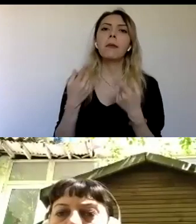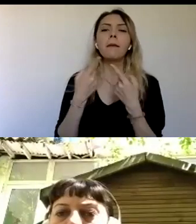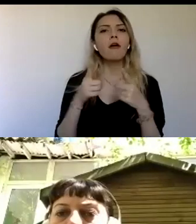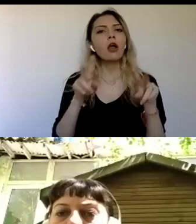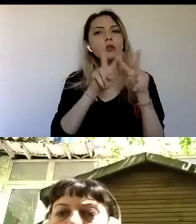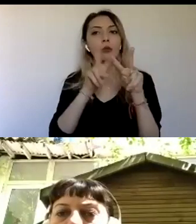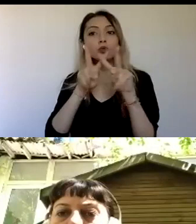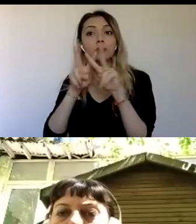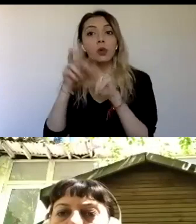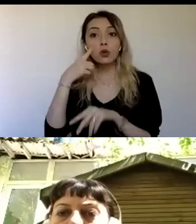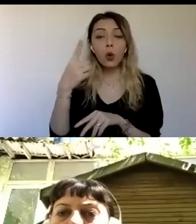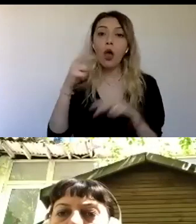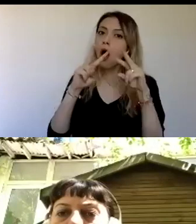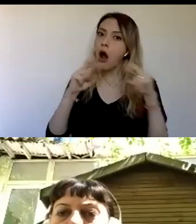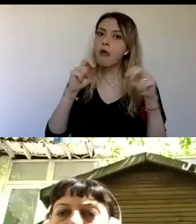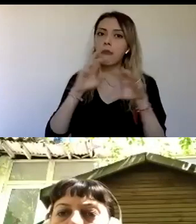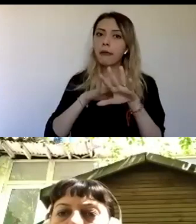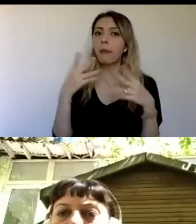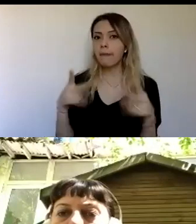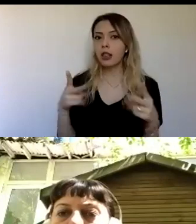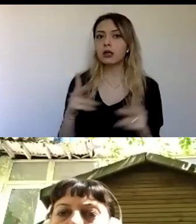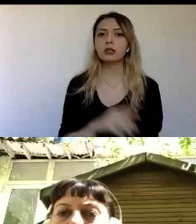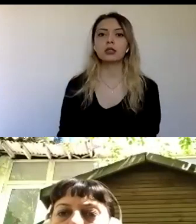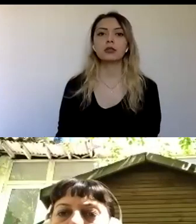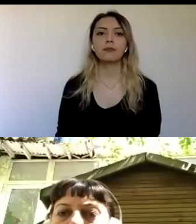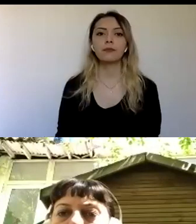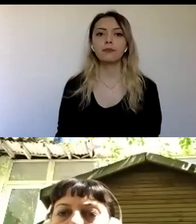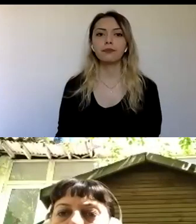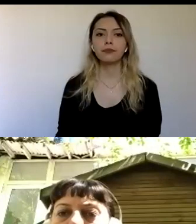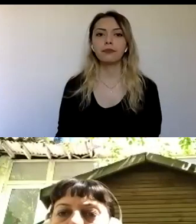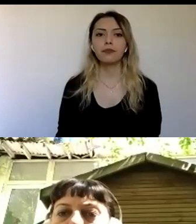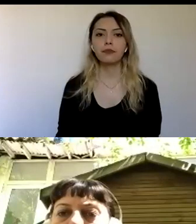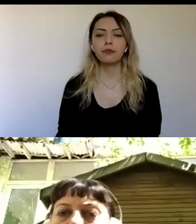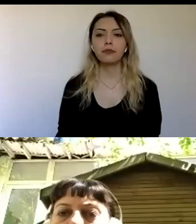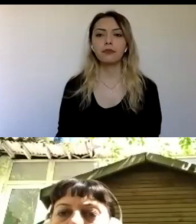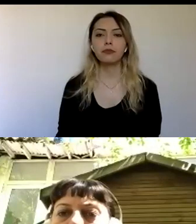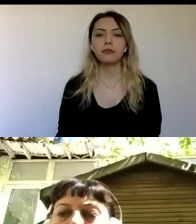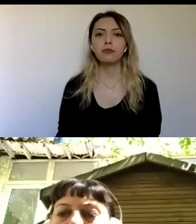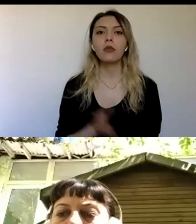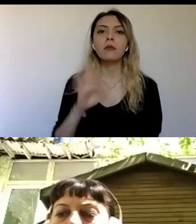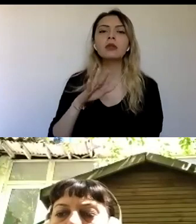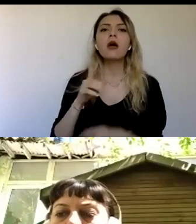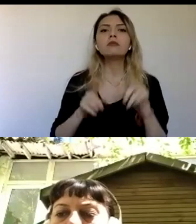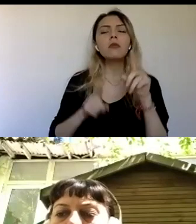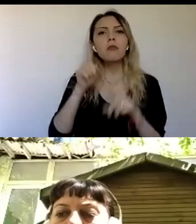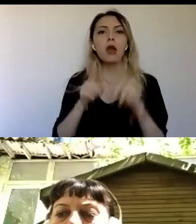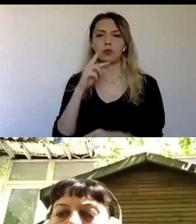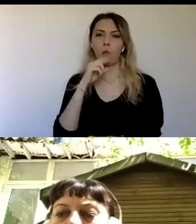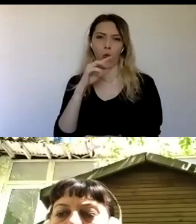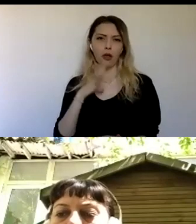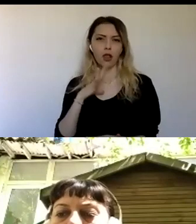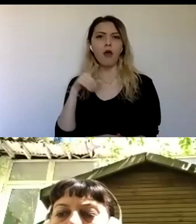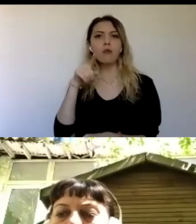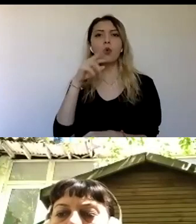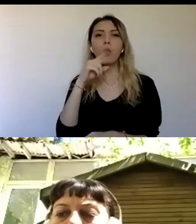Mesela meclisin sitesinin içinde bir yasa tasarısı aramak istiyoruz ya da belli başlı konuşmaların geçtiği kelimeler aramak istiyoruz. Hani meclisin